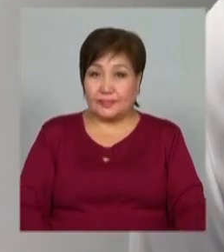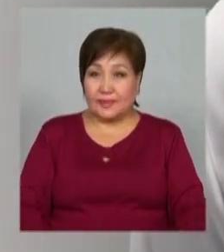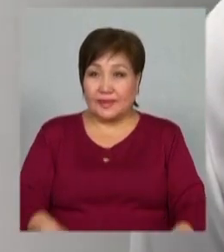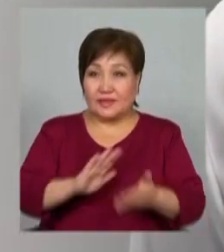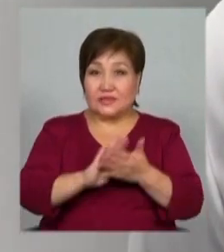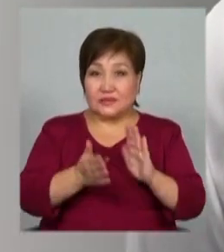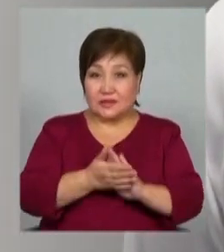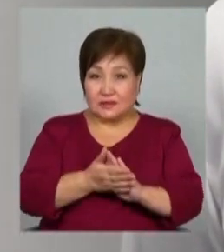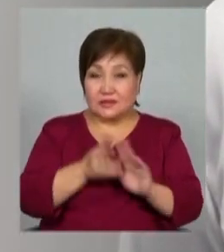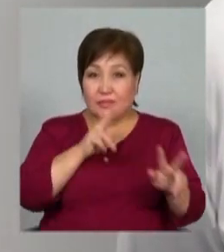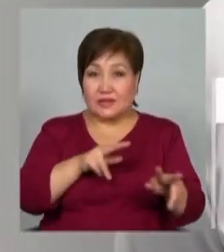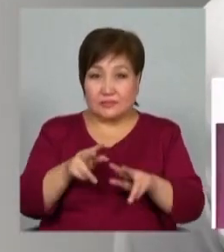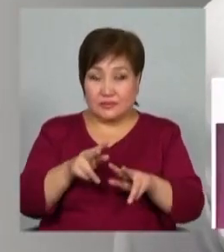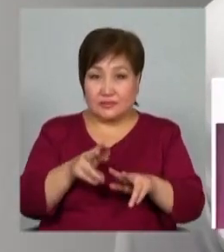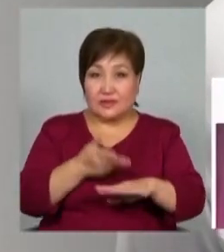Жағдайлар бір қалыпты, ауыр.